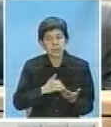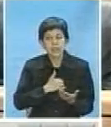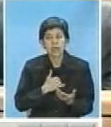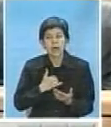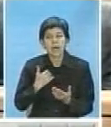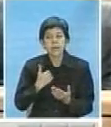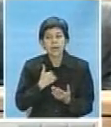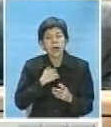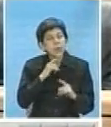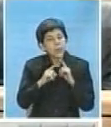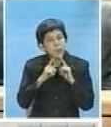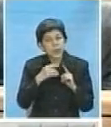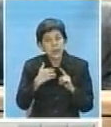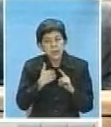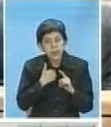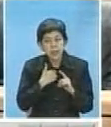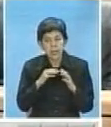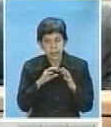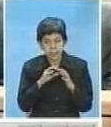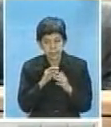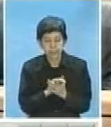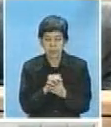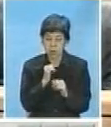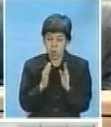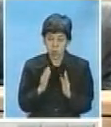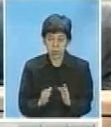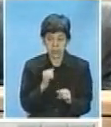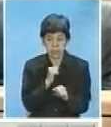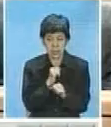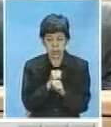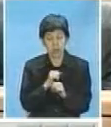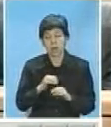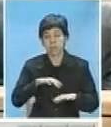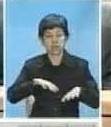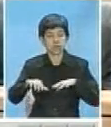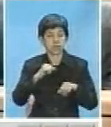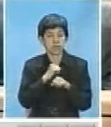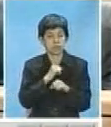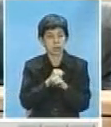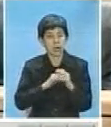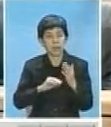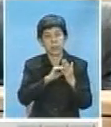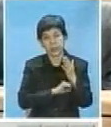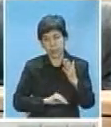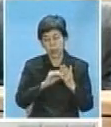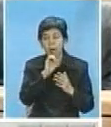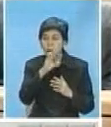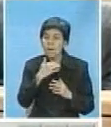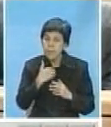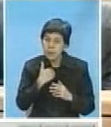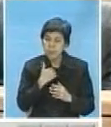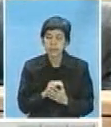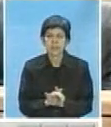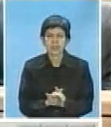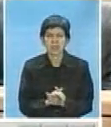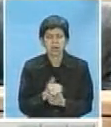พูดให้กับทางเจ้าหน้าที่ระดับบริหารในระดับจังหวัดบอกว่าอย่า